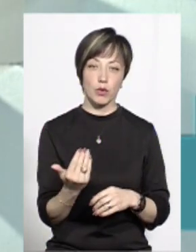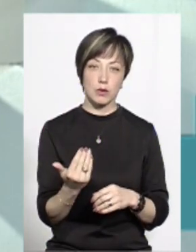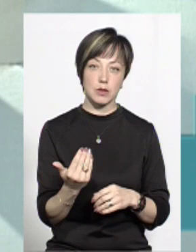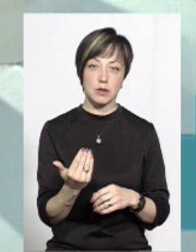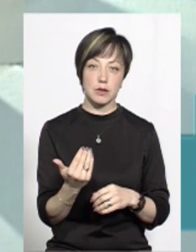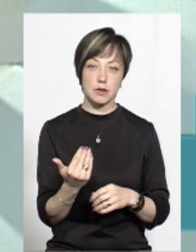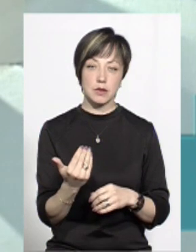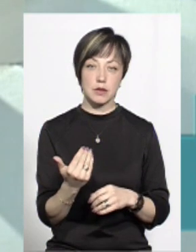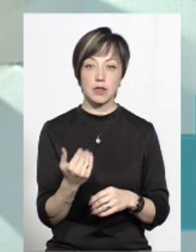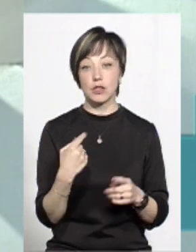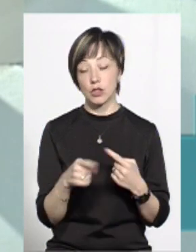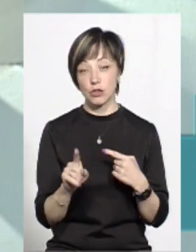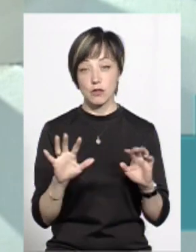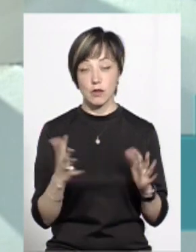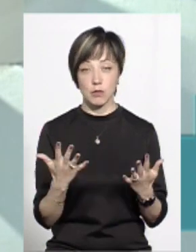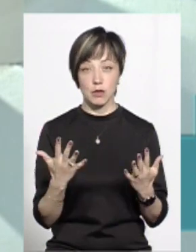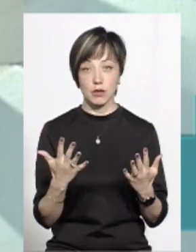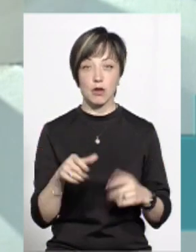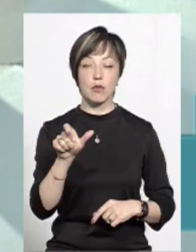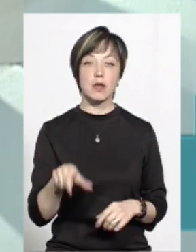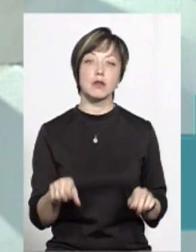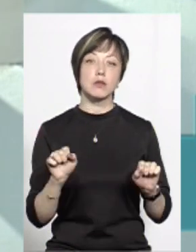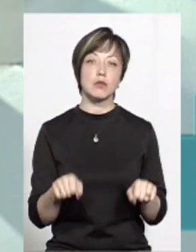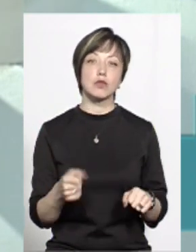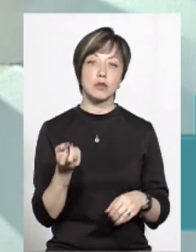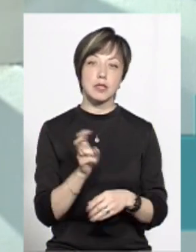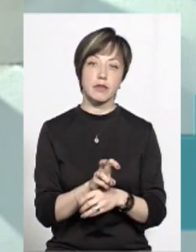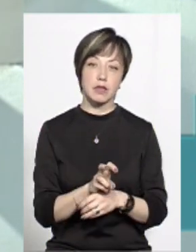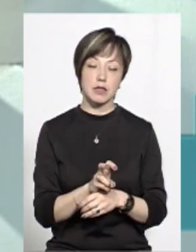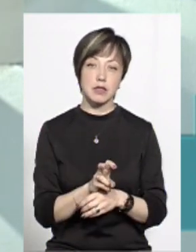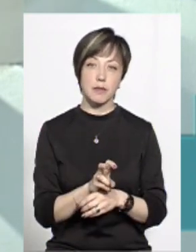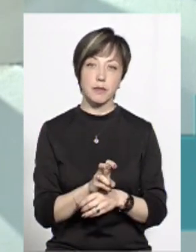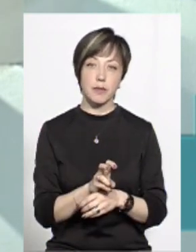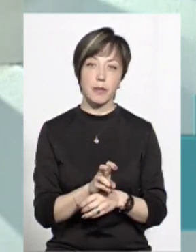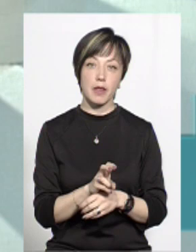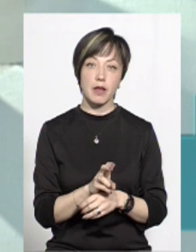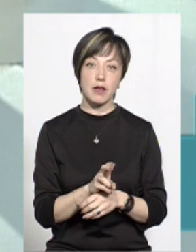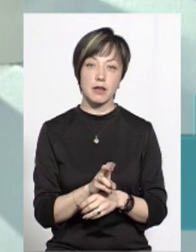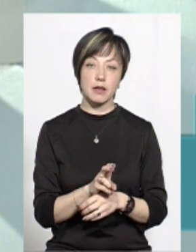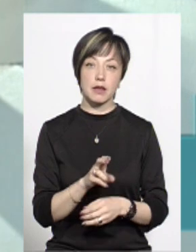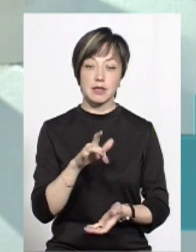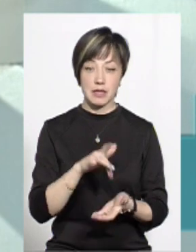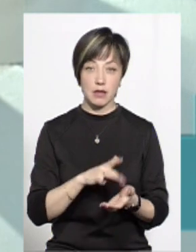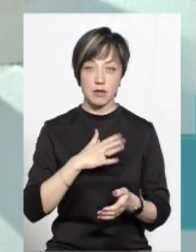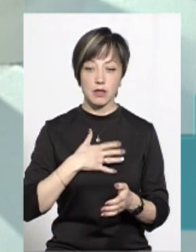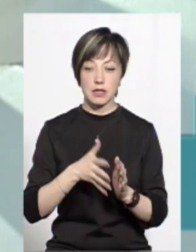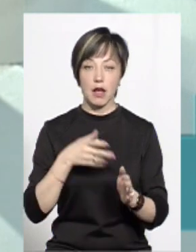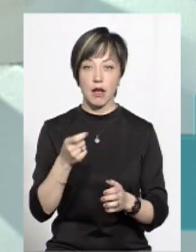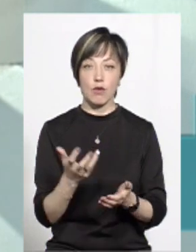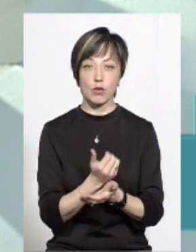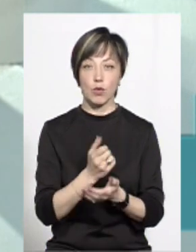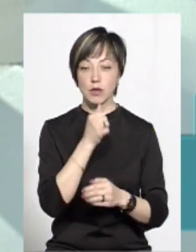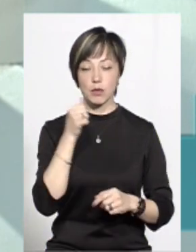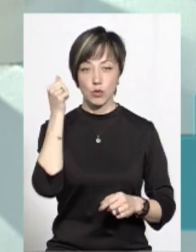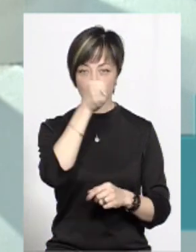знаходяться. Інший випадок, громадянин може просто з'явитися в ЦОП, подати заявочку про отримані доходи